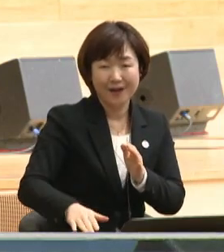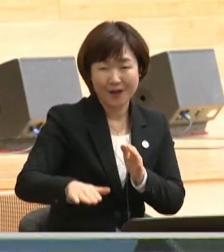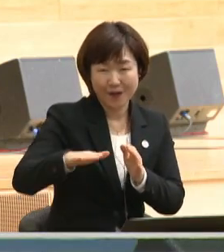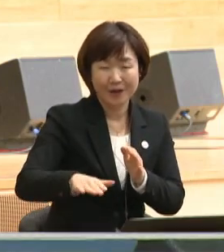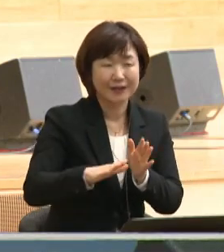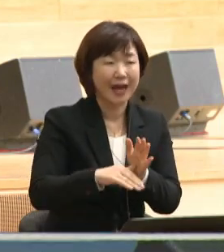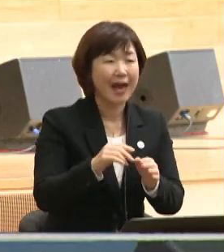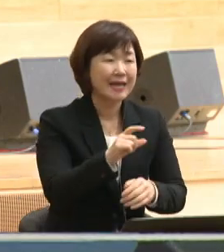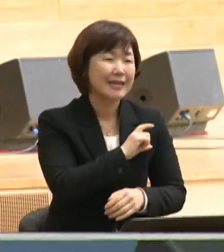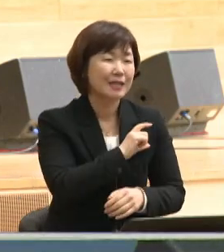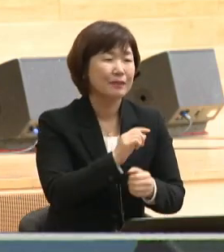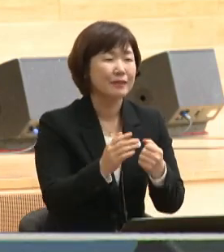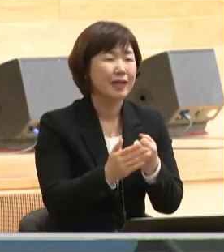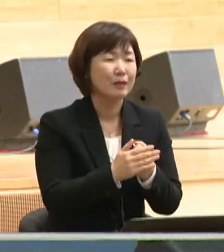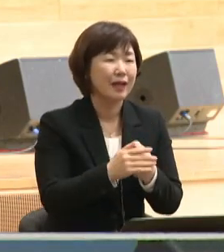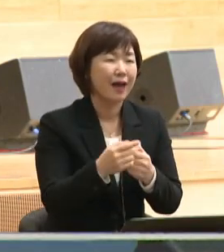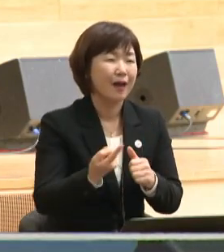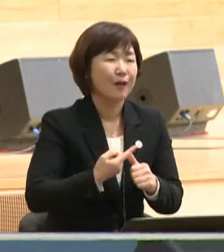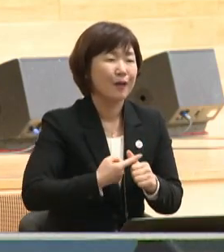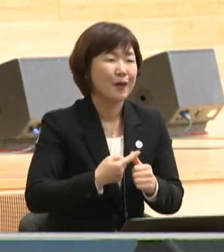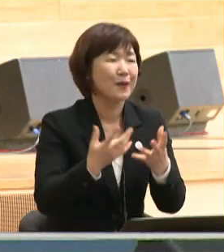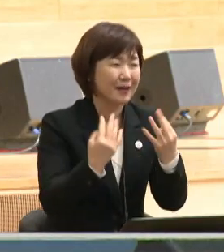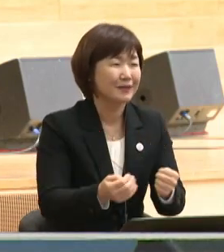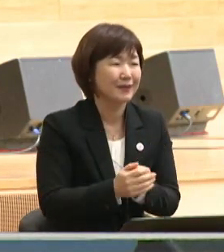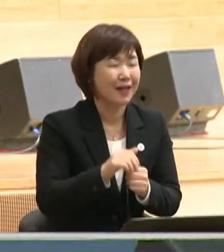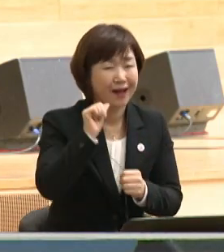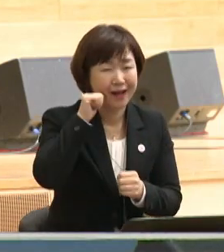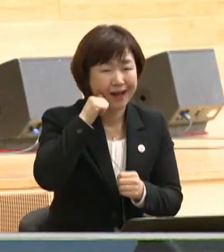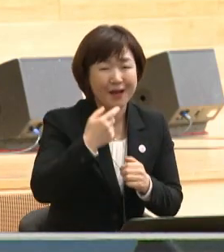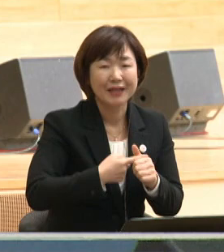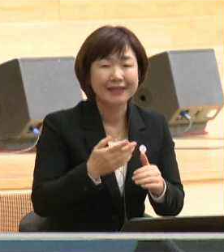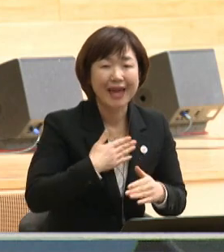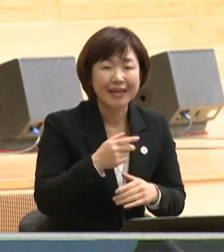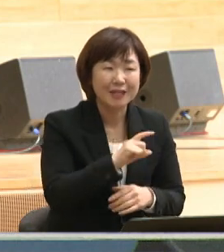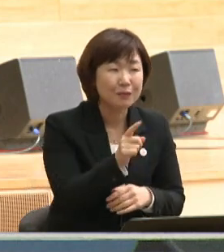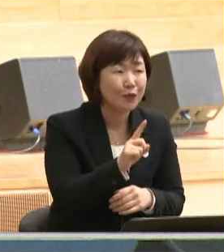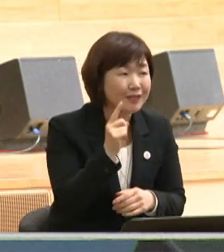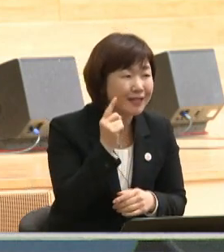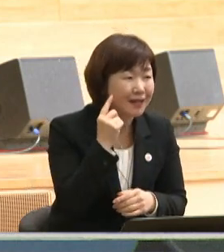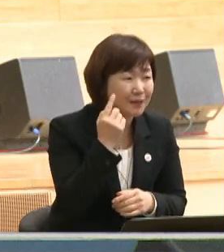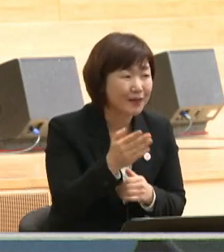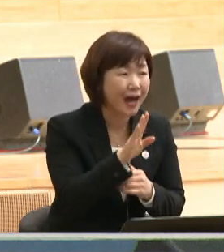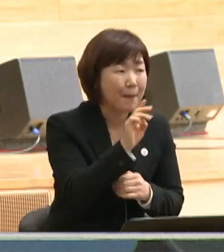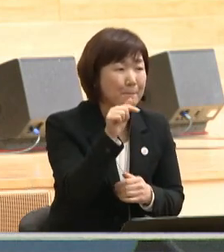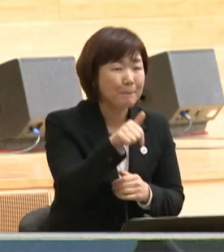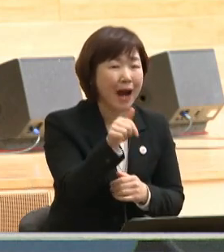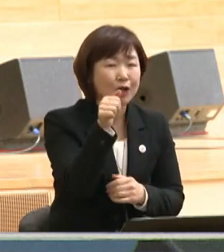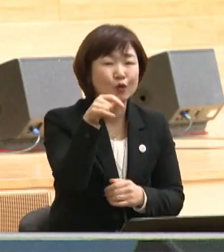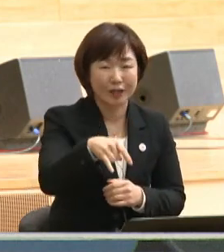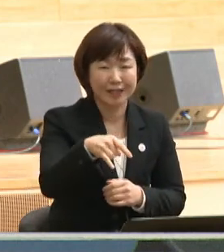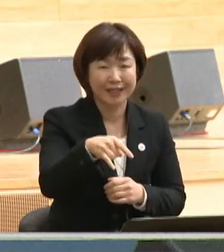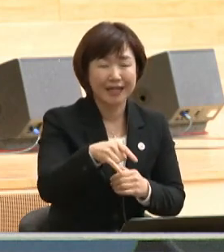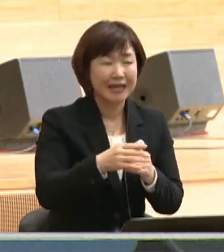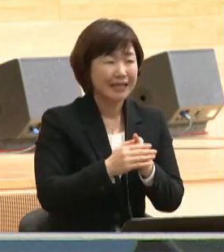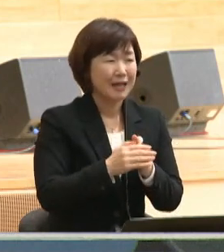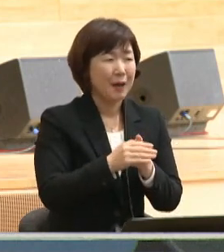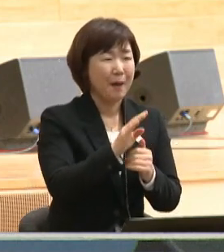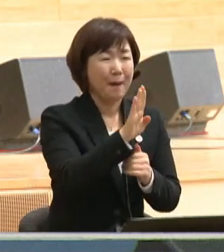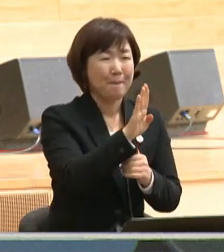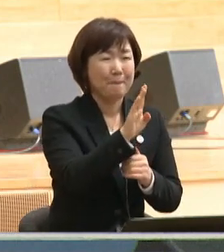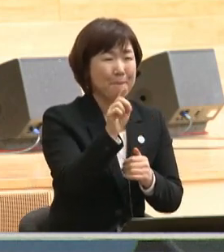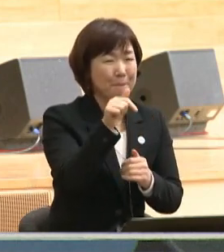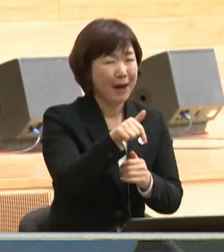때문에 참 많은 놀림을 받으며 자랐습니다 여러분 제 이름이 뭐라고요 여러분 어렸을 때 제 별명이